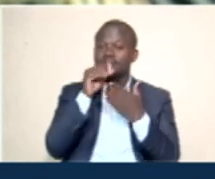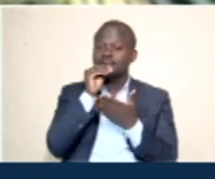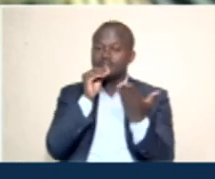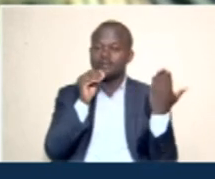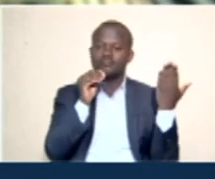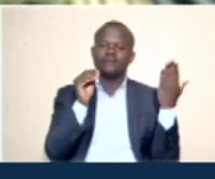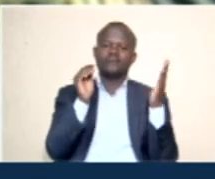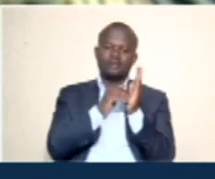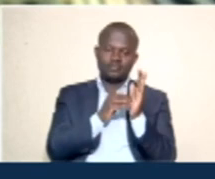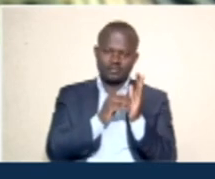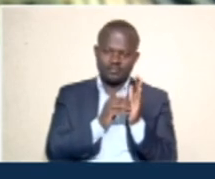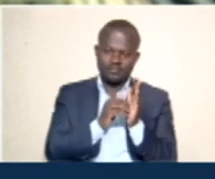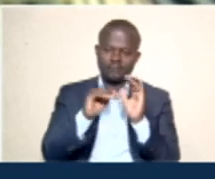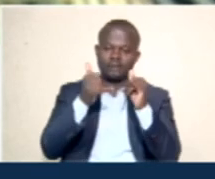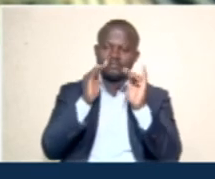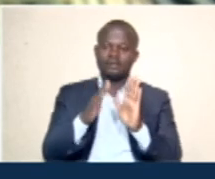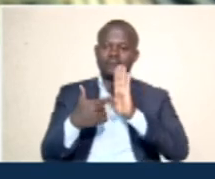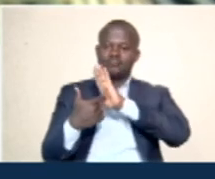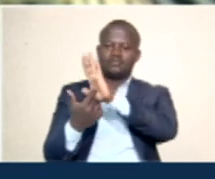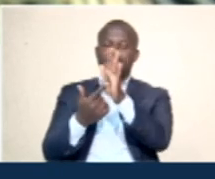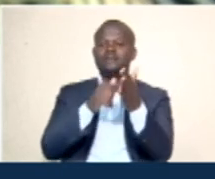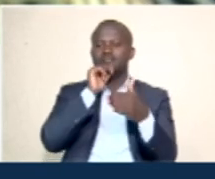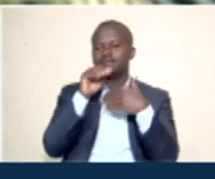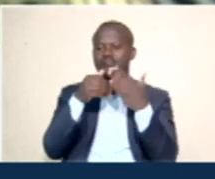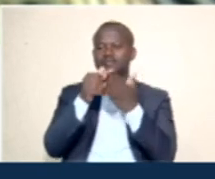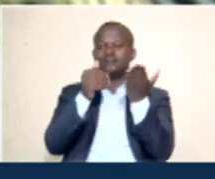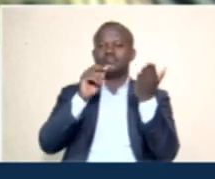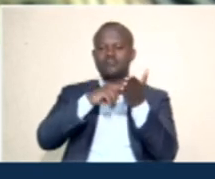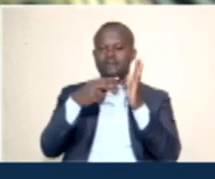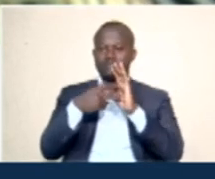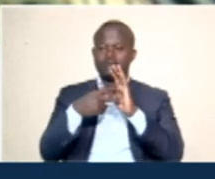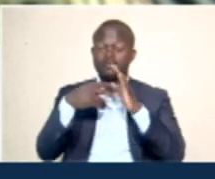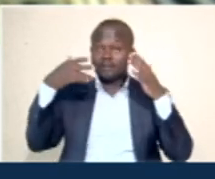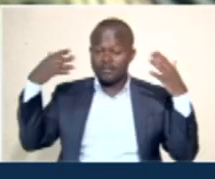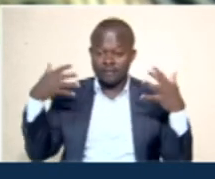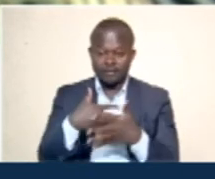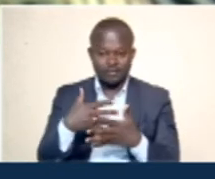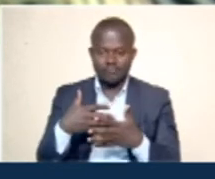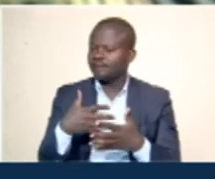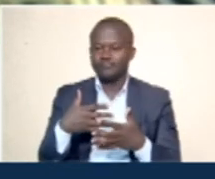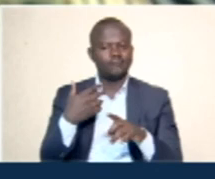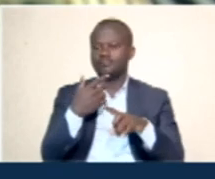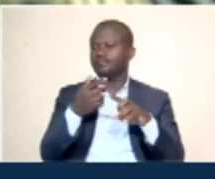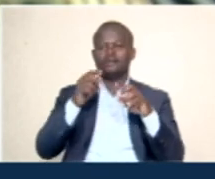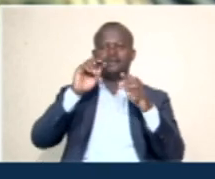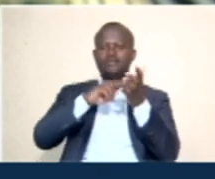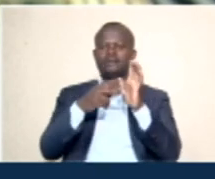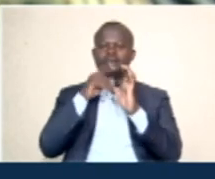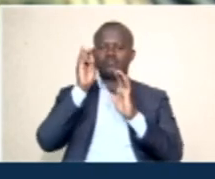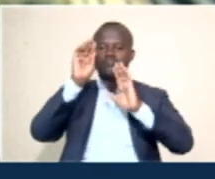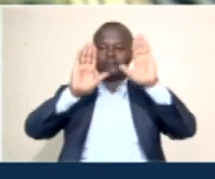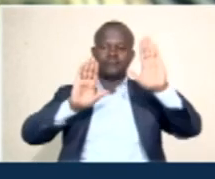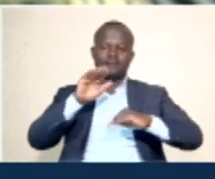mwavuze ndetse no mikino yatweretse. Ntabwo ari umushinga uzabutunguranye, ahubwo ni umushinga mwese muzagira mu